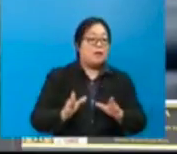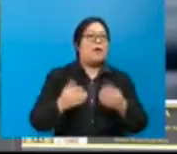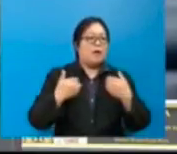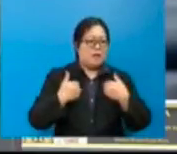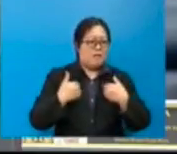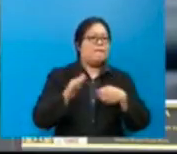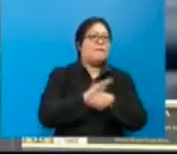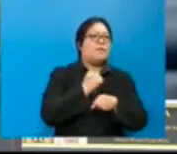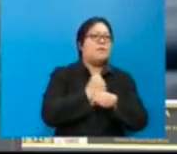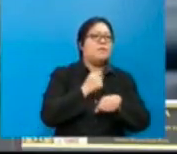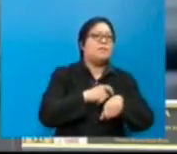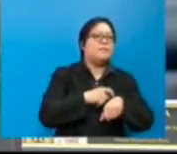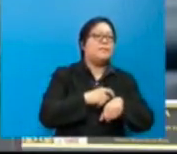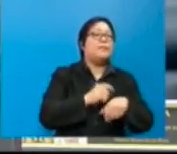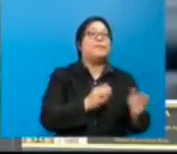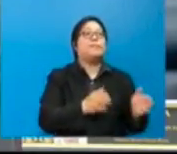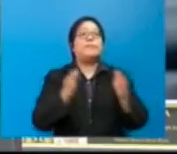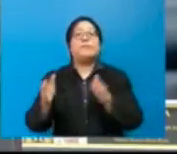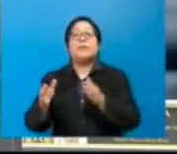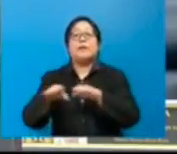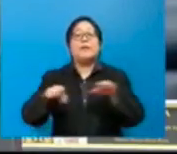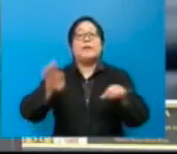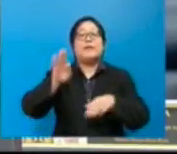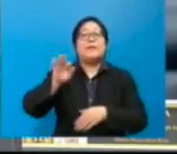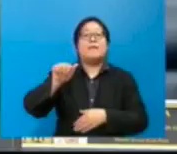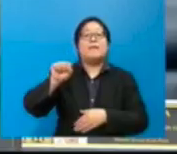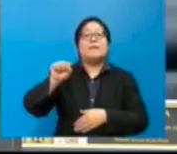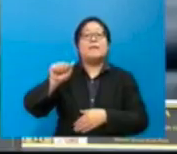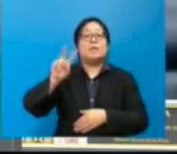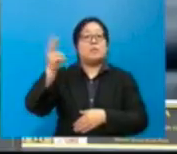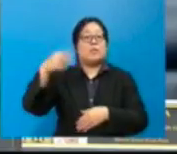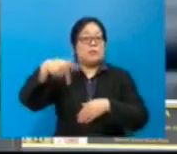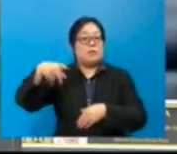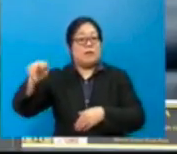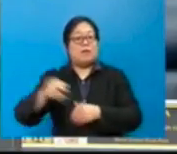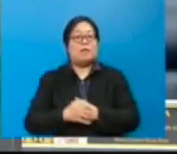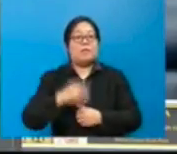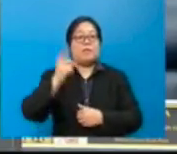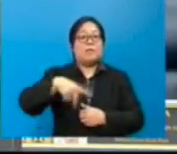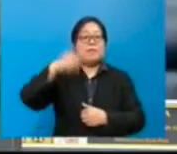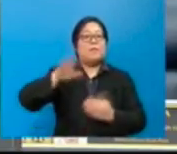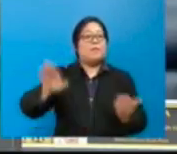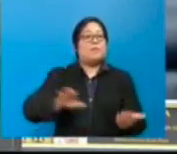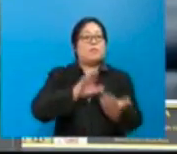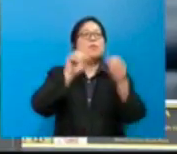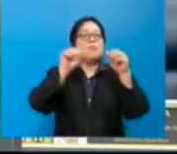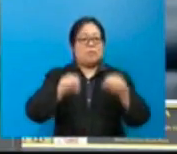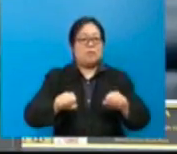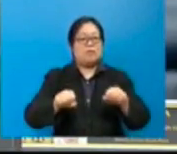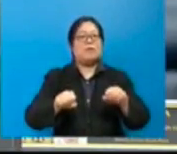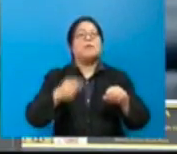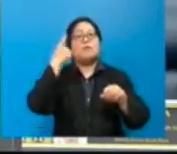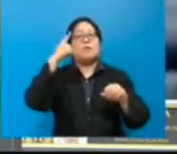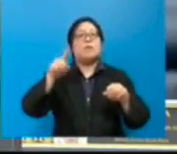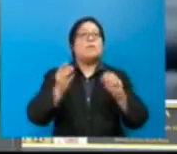bekerja. Bagi negeri fasa 2 PPN, PDP bersemuka dibenarkan untuk murid kelas